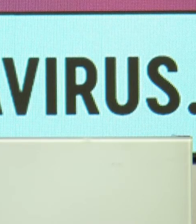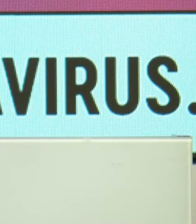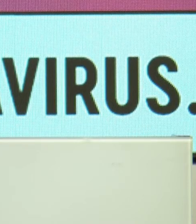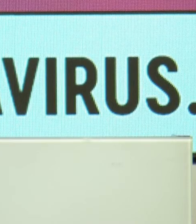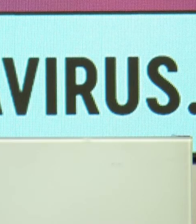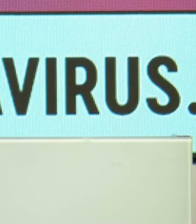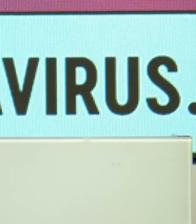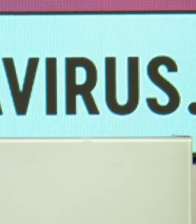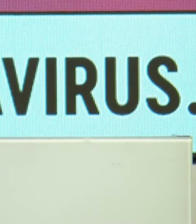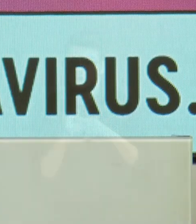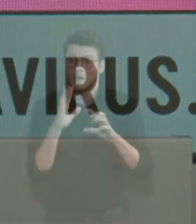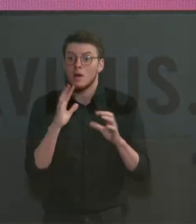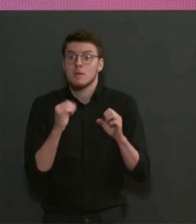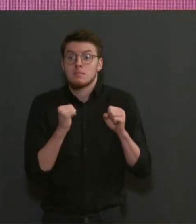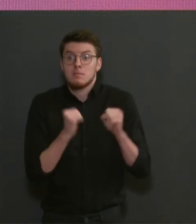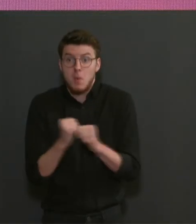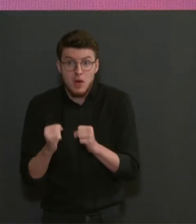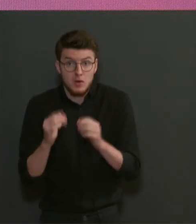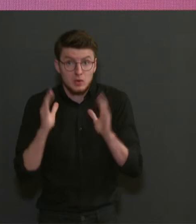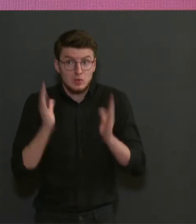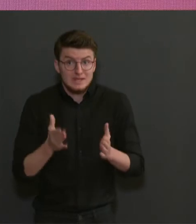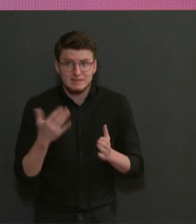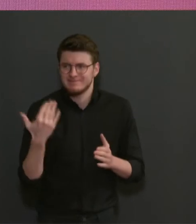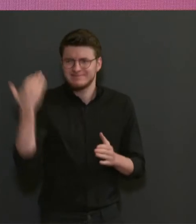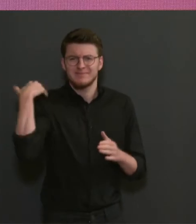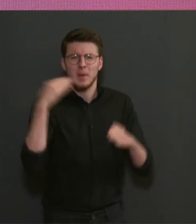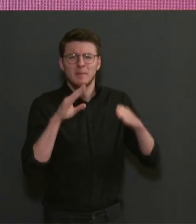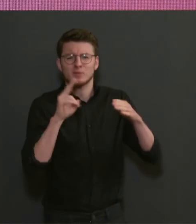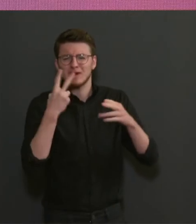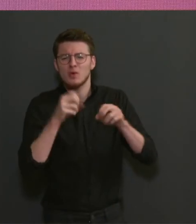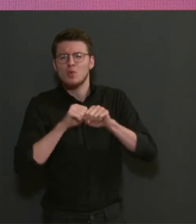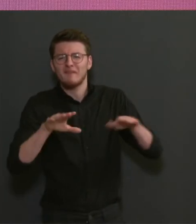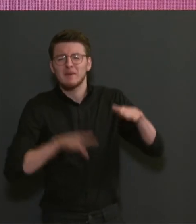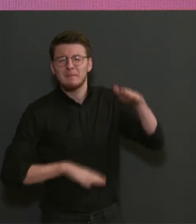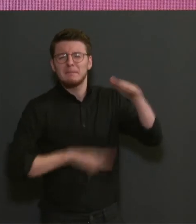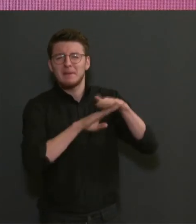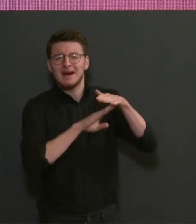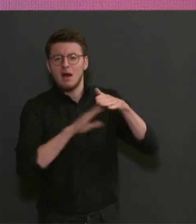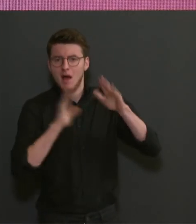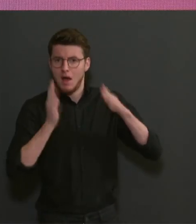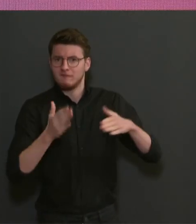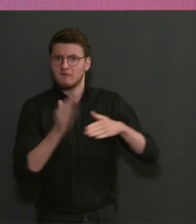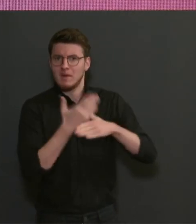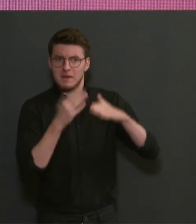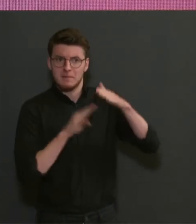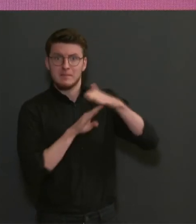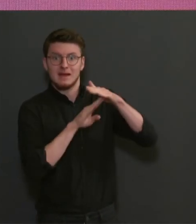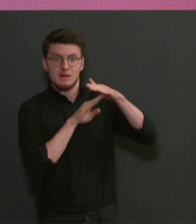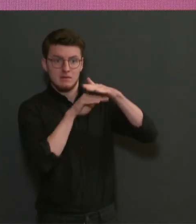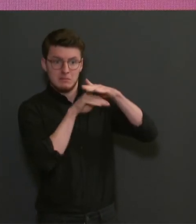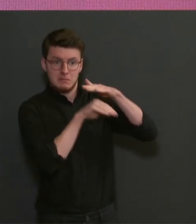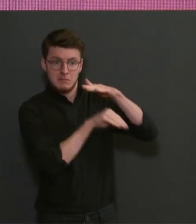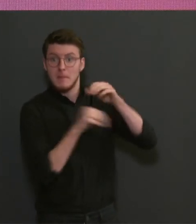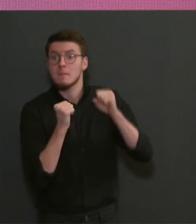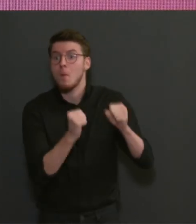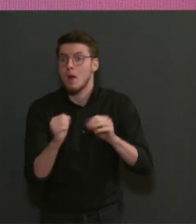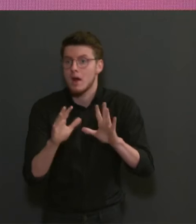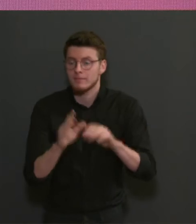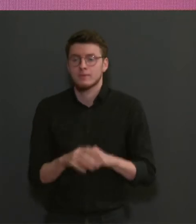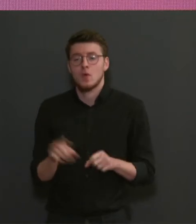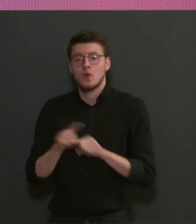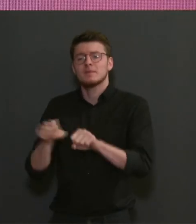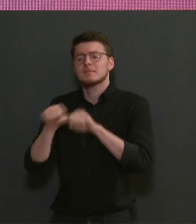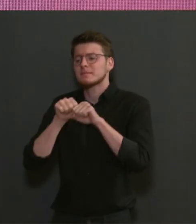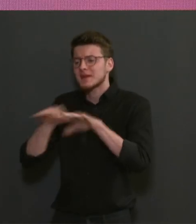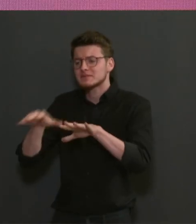van de tweede golf af. Het aantal besmettingen daalt licht verder en ook de ziekenhuisopnames lijken voor